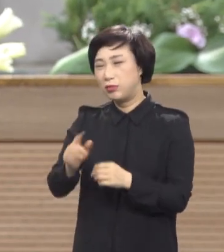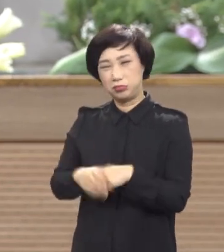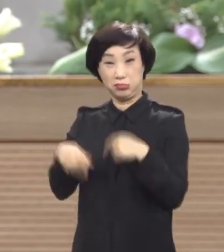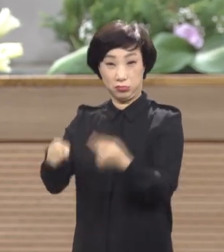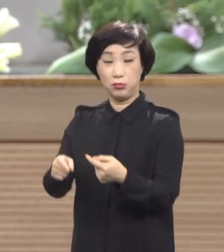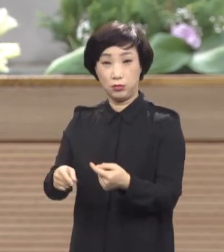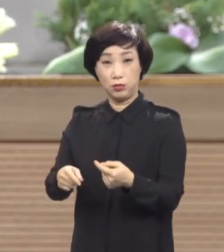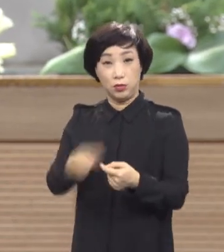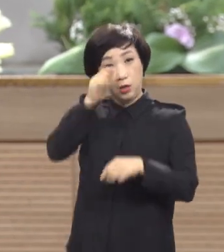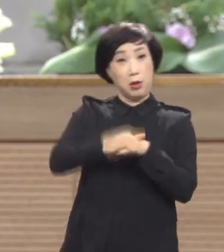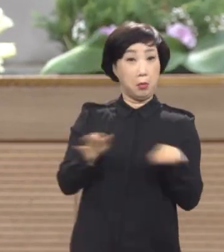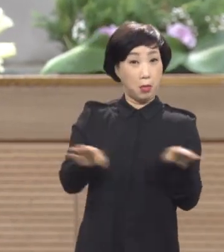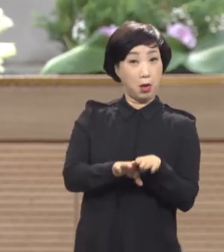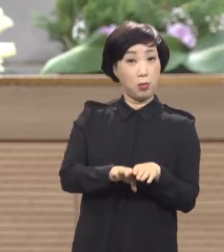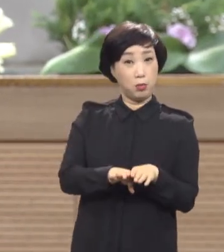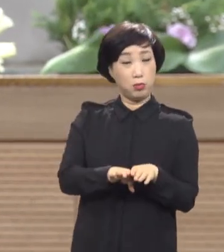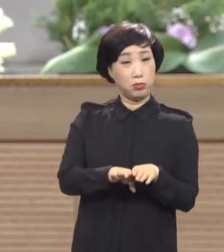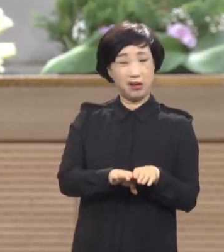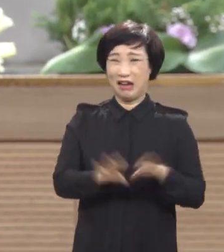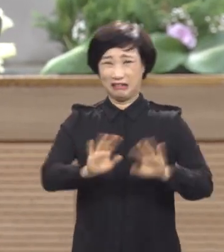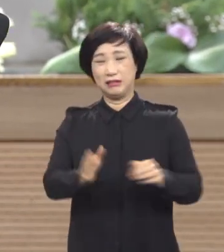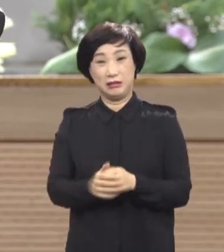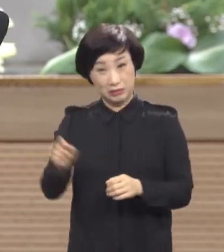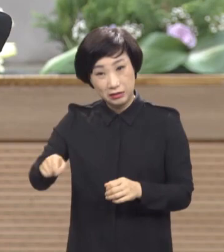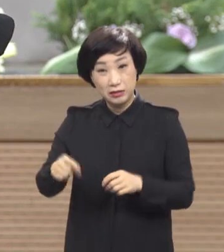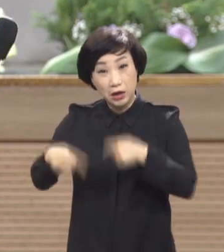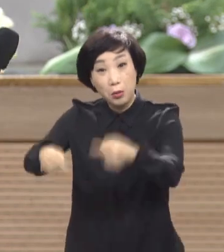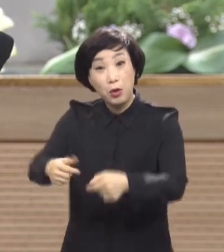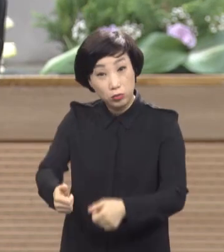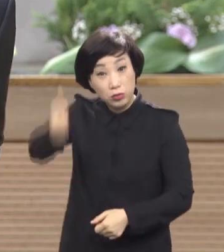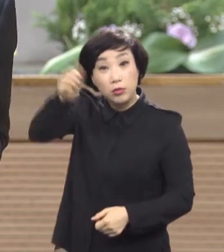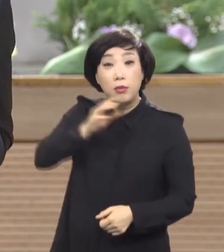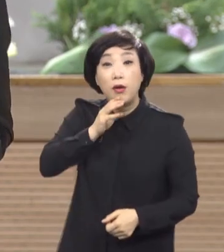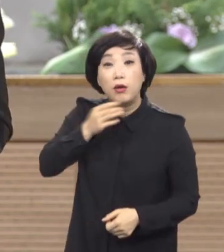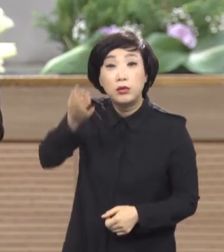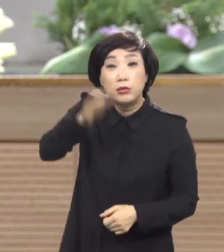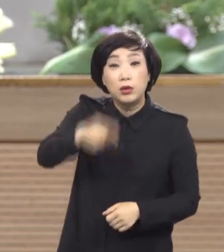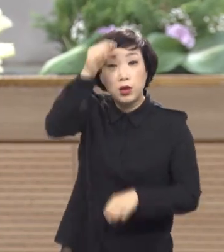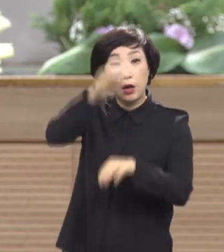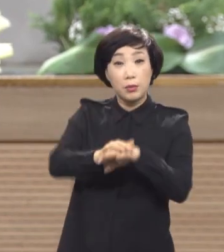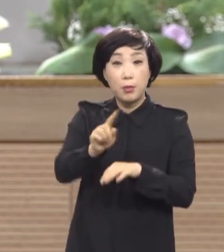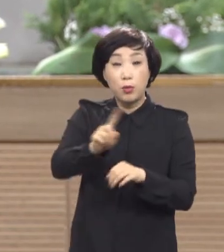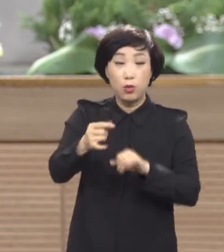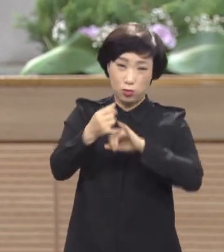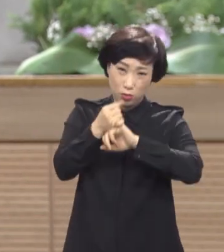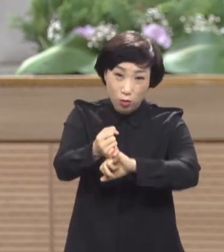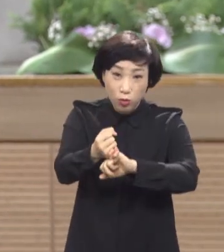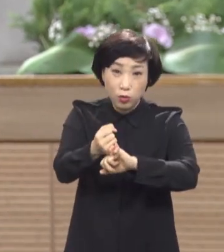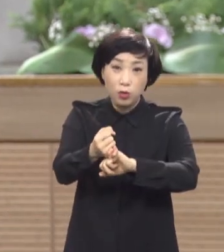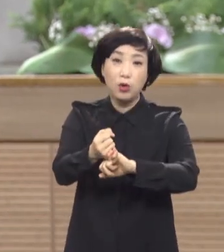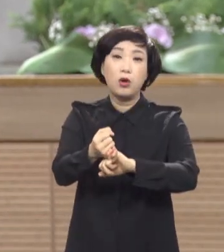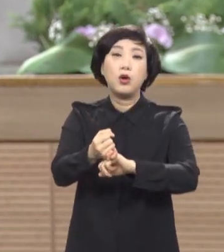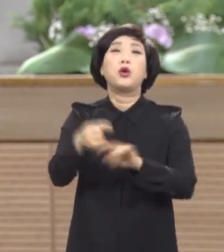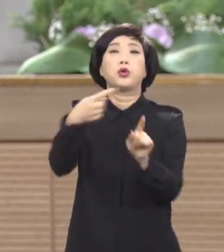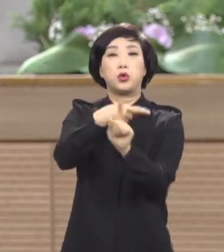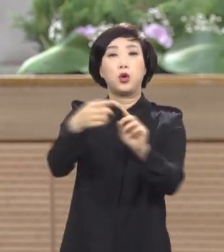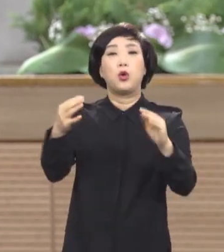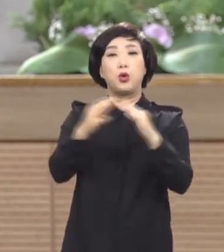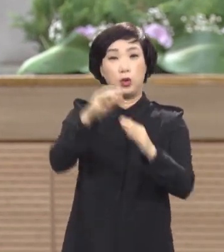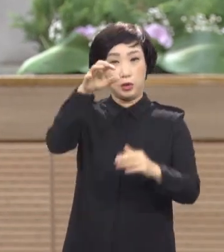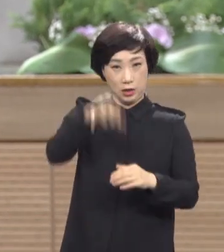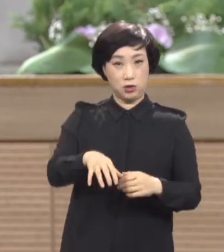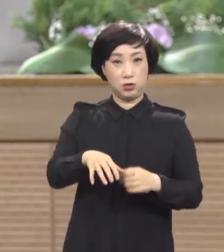뭐야 낫죠 그러나 예배는 반드시 반드시 교회에서